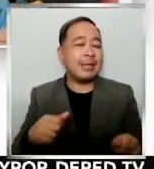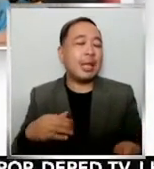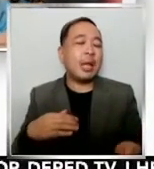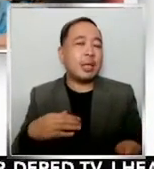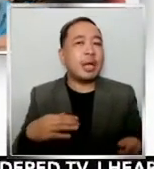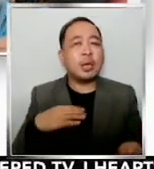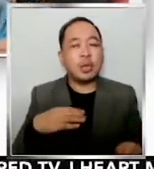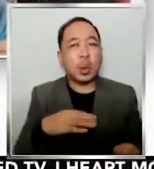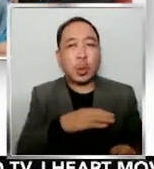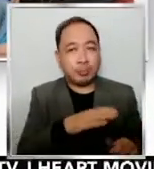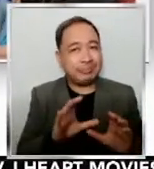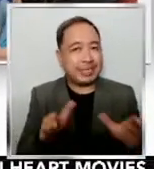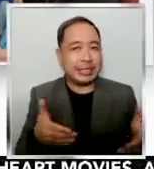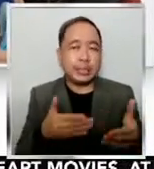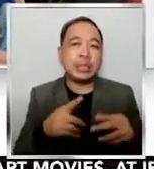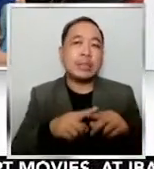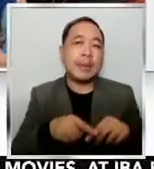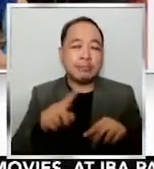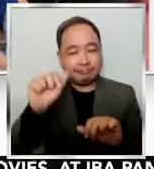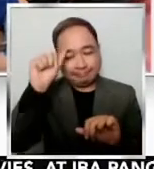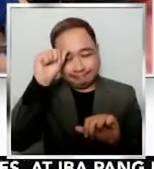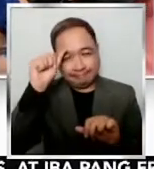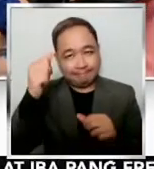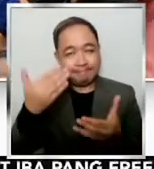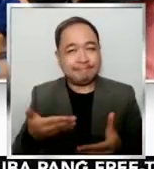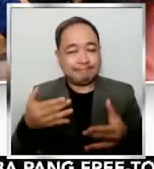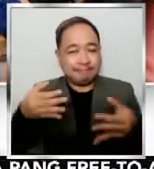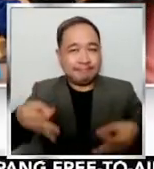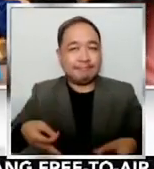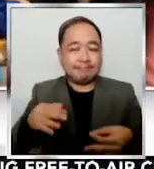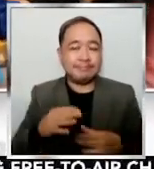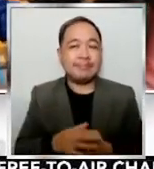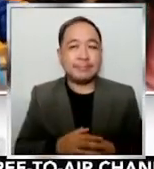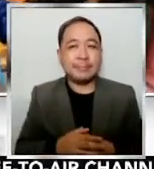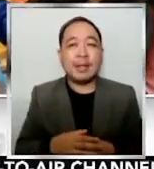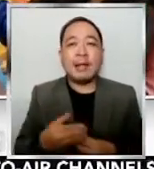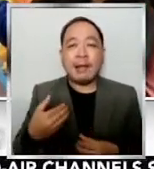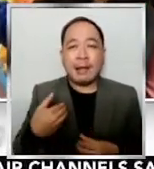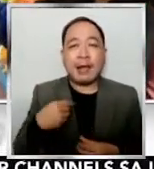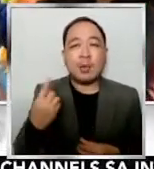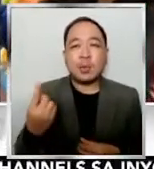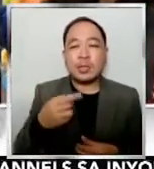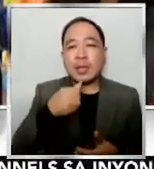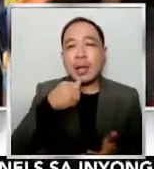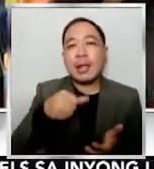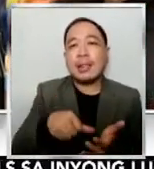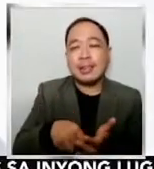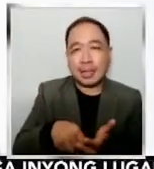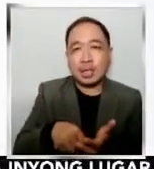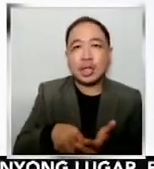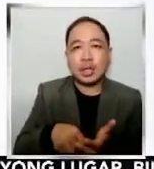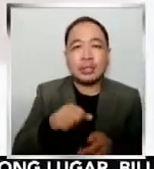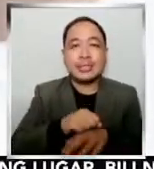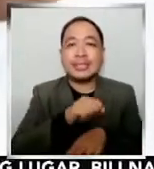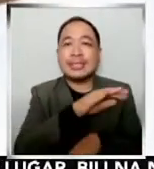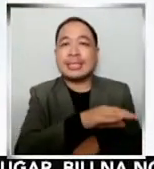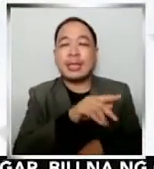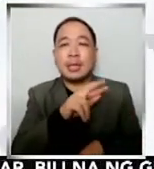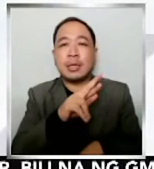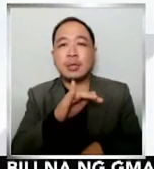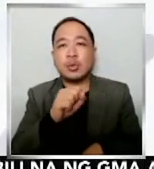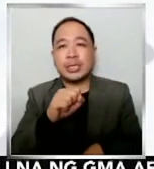letter naman ang isinulat ni Robin para sa kaibigang si Chris Aquino bilang pasasalamat sa tulong daw ni Chris noong kampanya. Kahit may